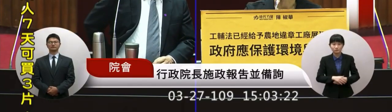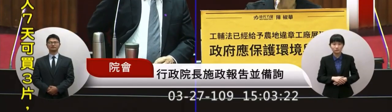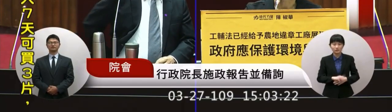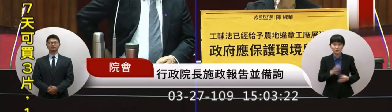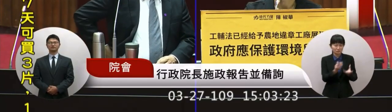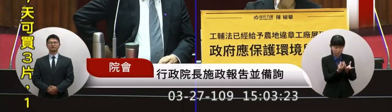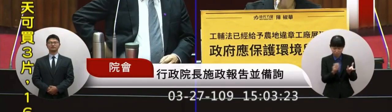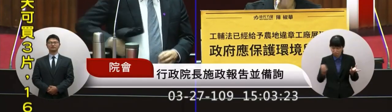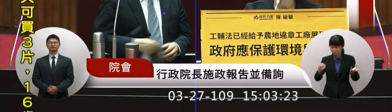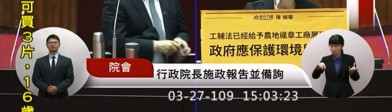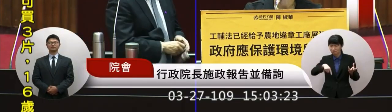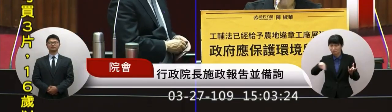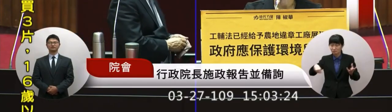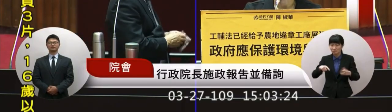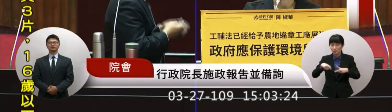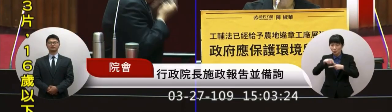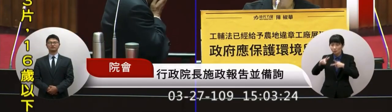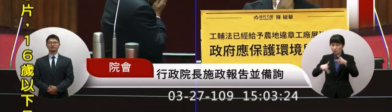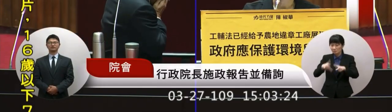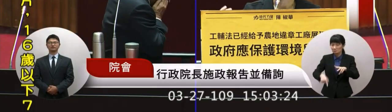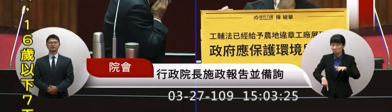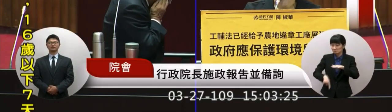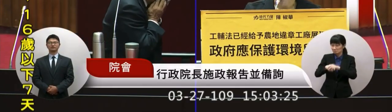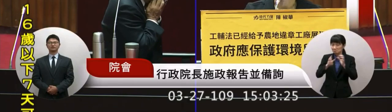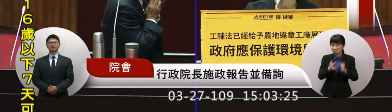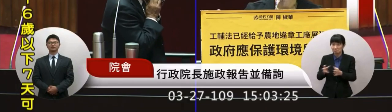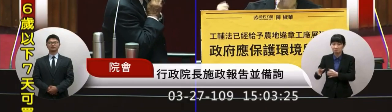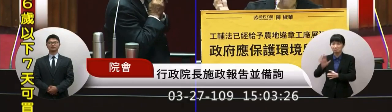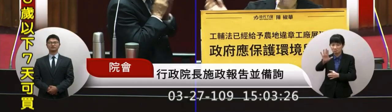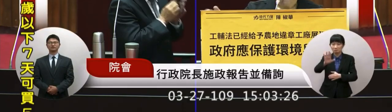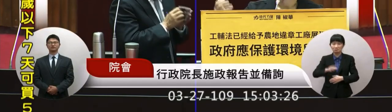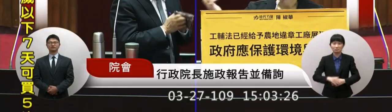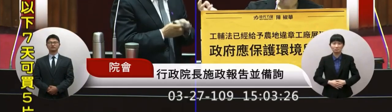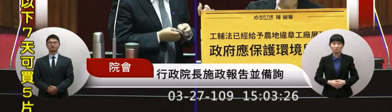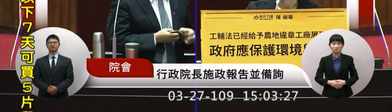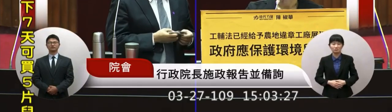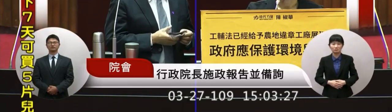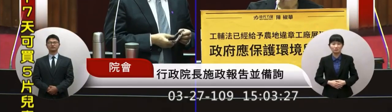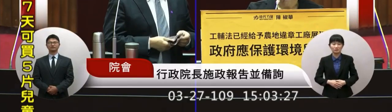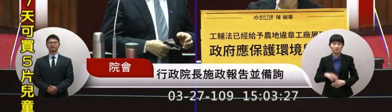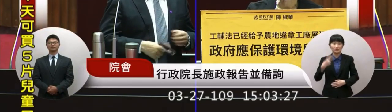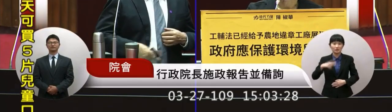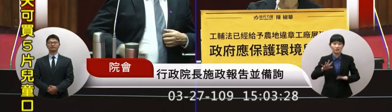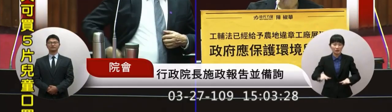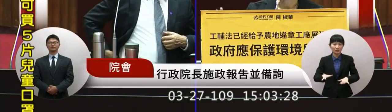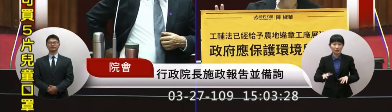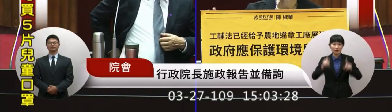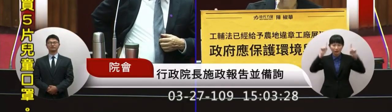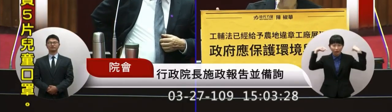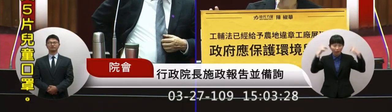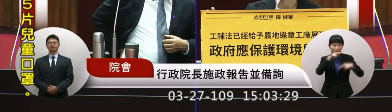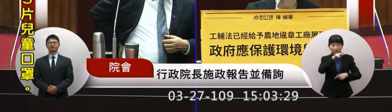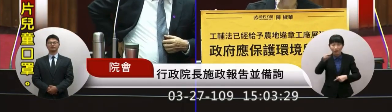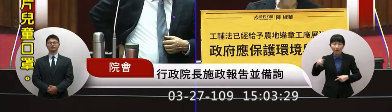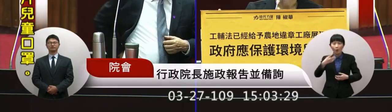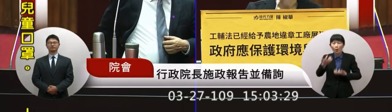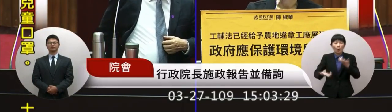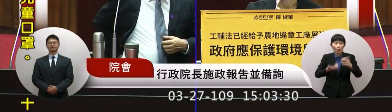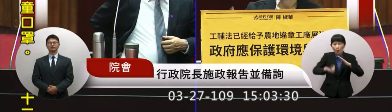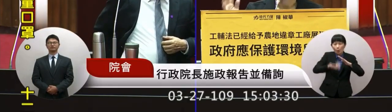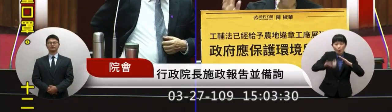法工厂。那现在越来越多的所谓的这种火灾啊哈，看到这